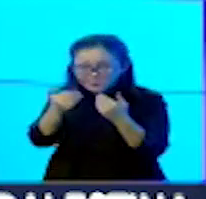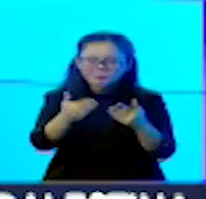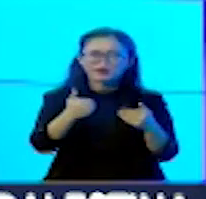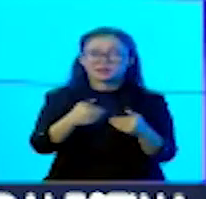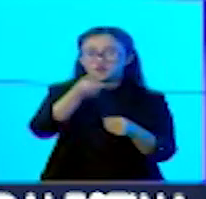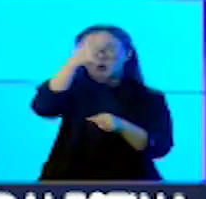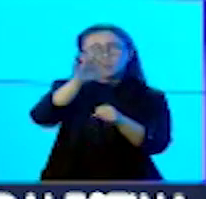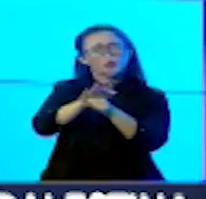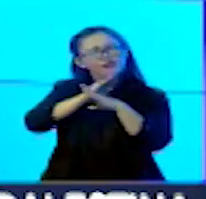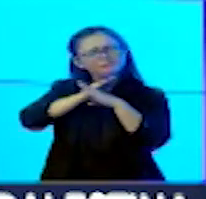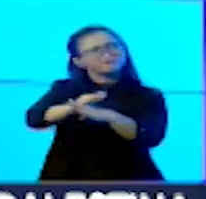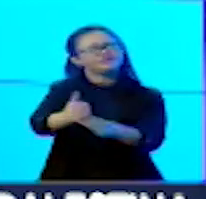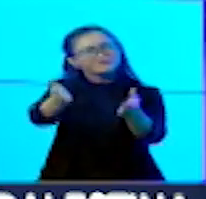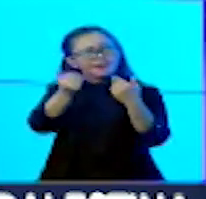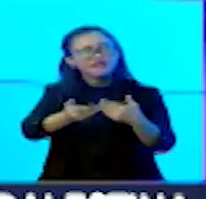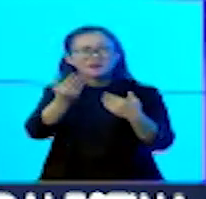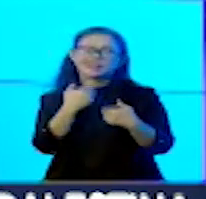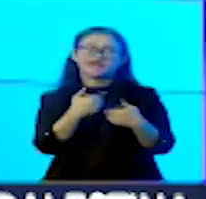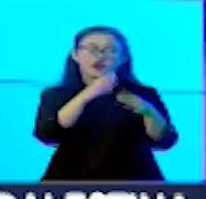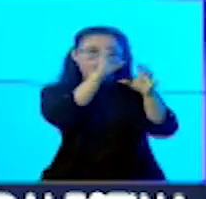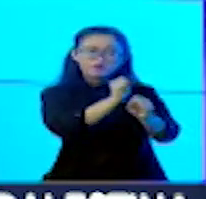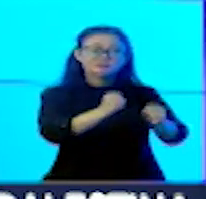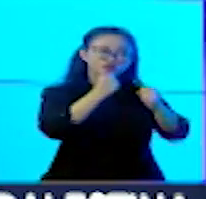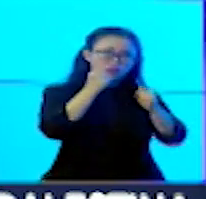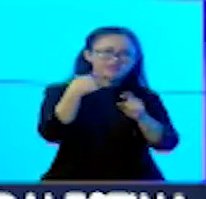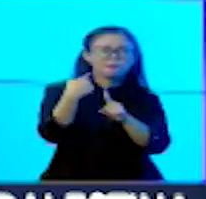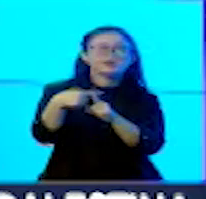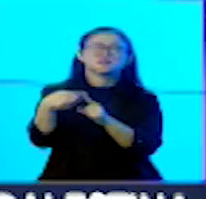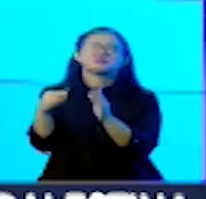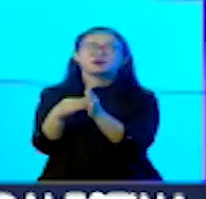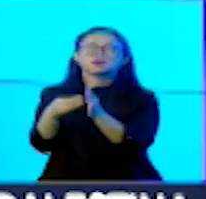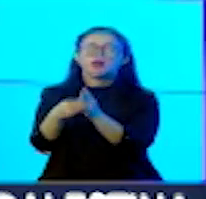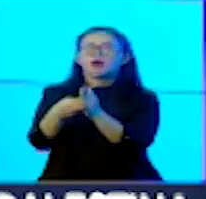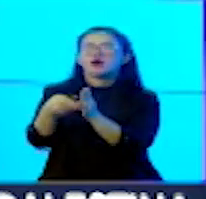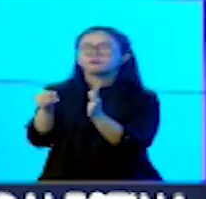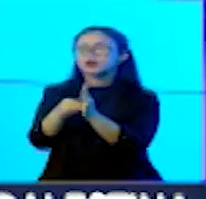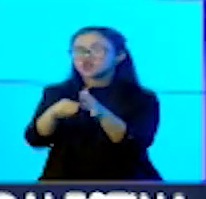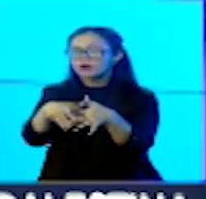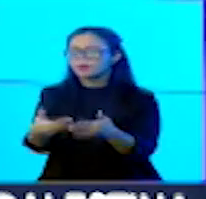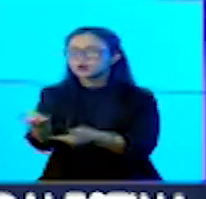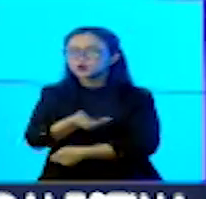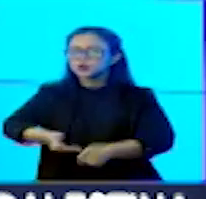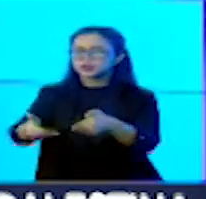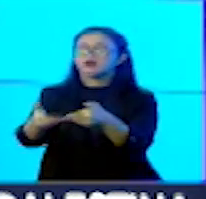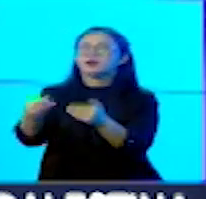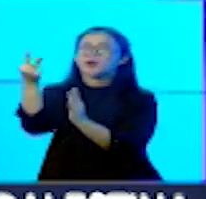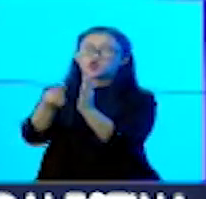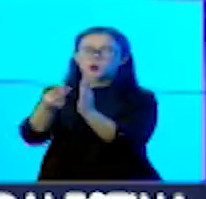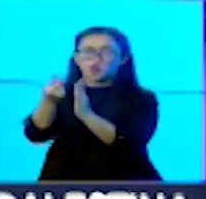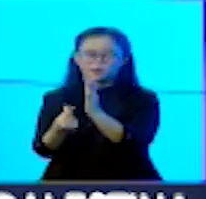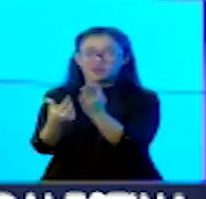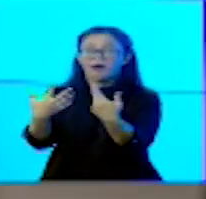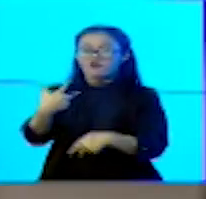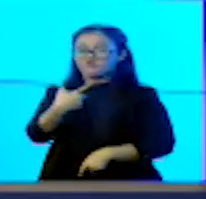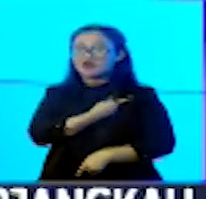menangani qobid naintin baik dari sisi kesehatan maupun dampak sosial dan ekonomi vaksin akan menjadi game